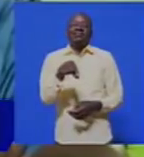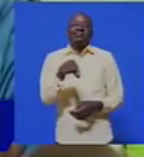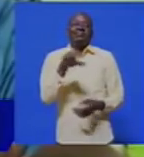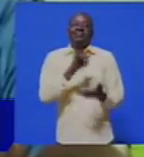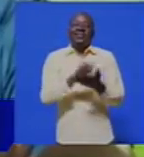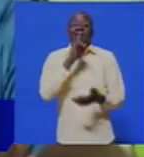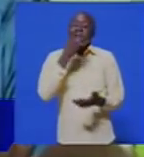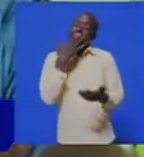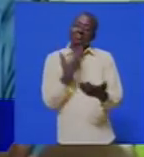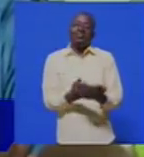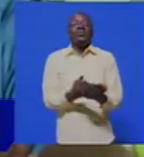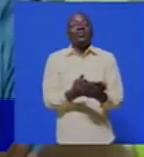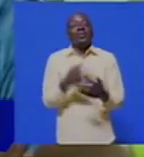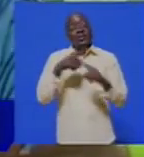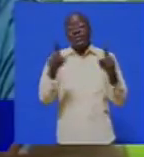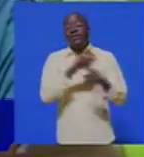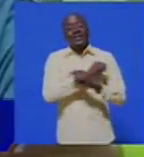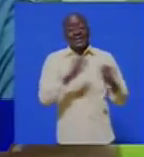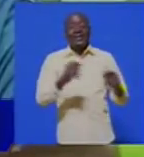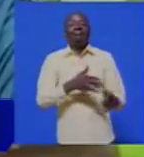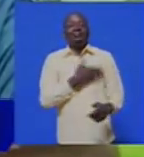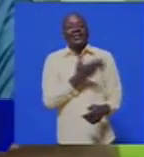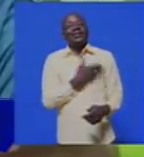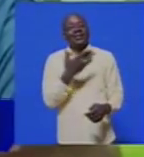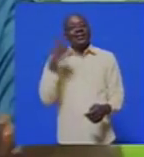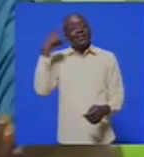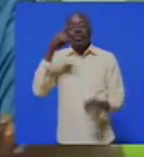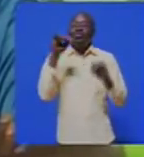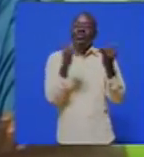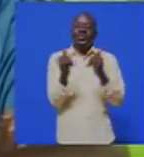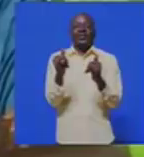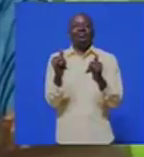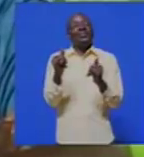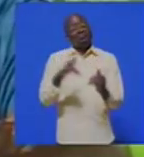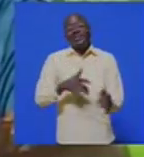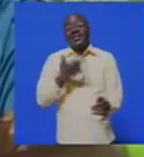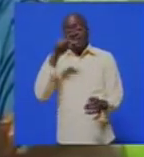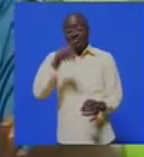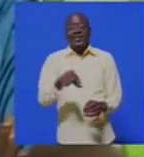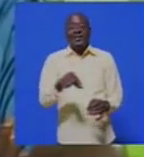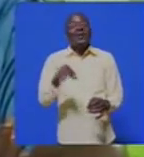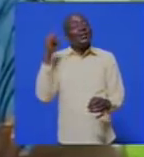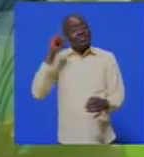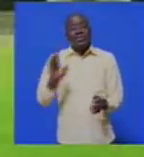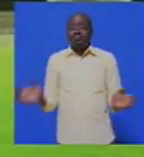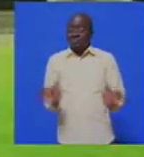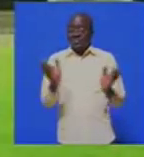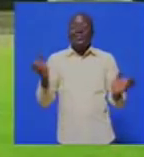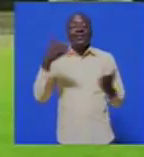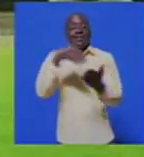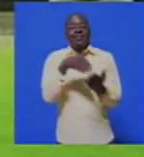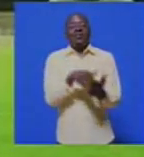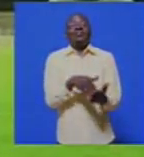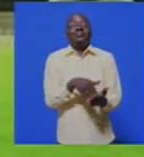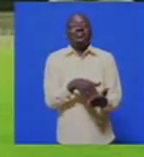c'est bon pour les gosses et puis vraiment ils sont très contents, ils se sont amusés un peu là-dessus. Je sens que ça peut les motiver encore davantage.